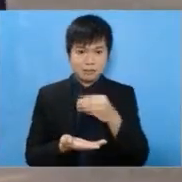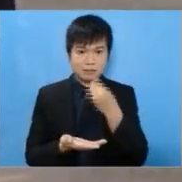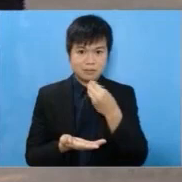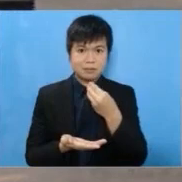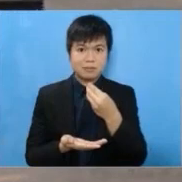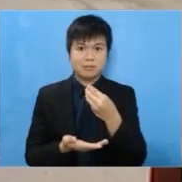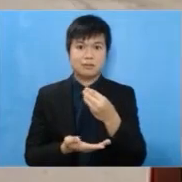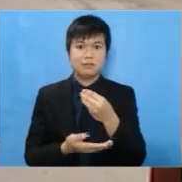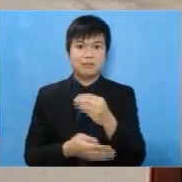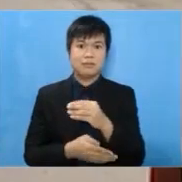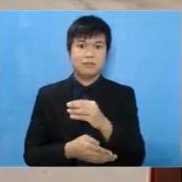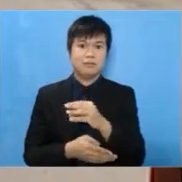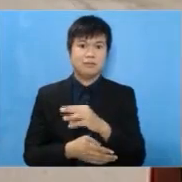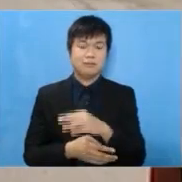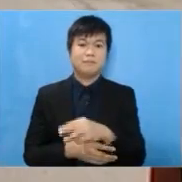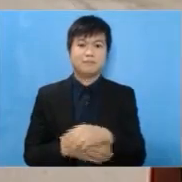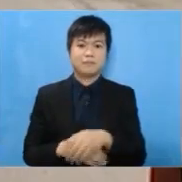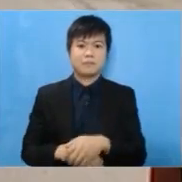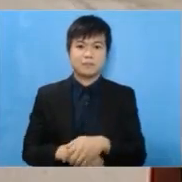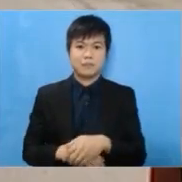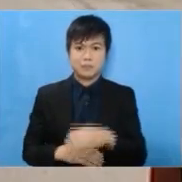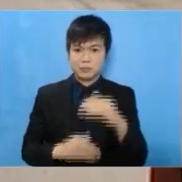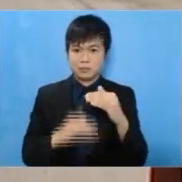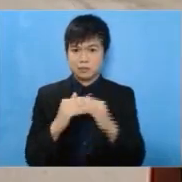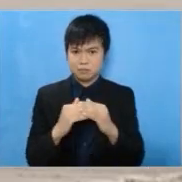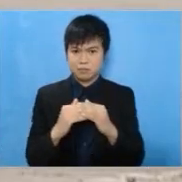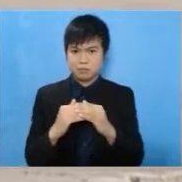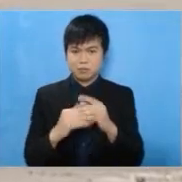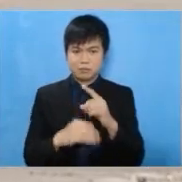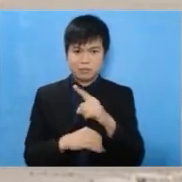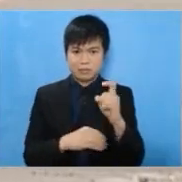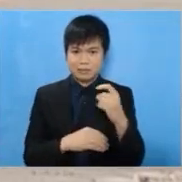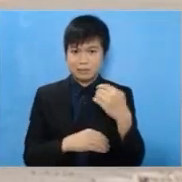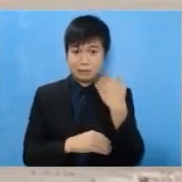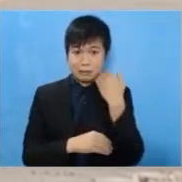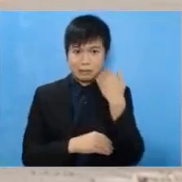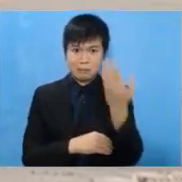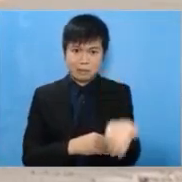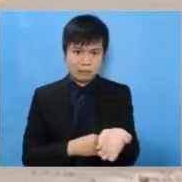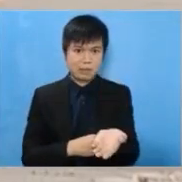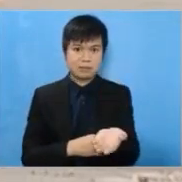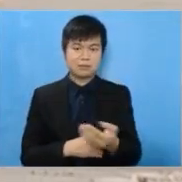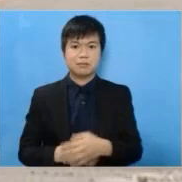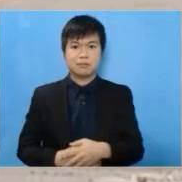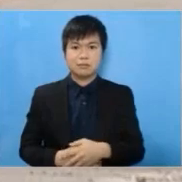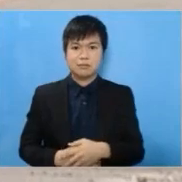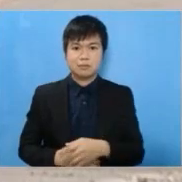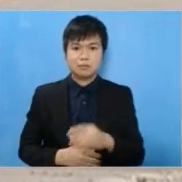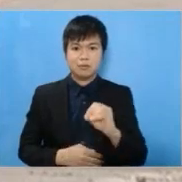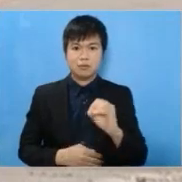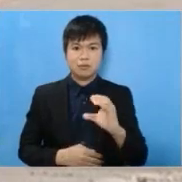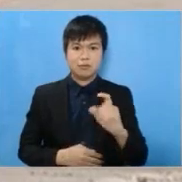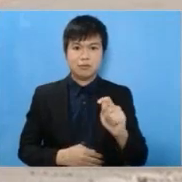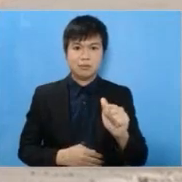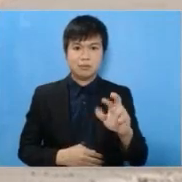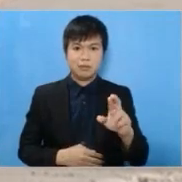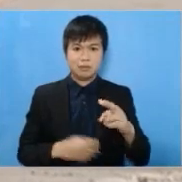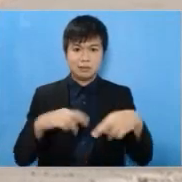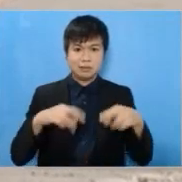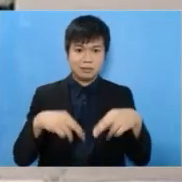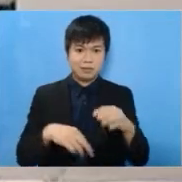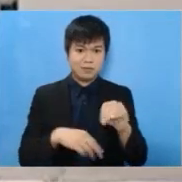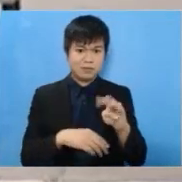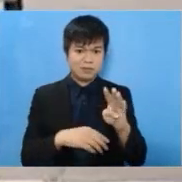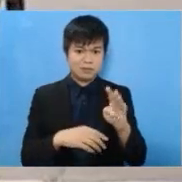kaso sa lungsod. Pumalo na rin sa 100 ang namatay. Base sa Okta Research, pang-14 na ang Tagum City sa emerging hotspot